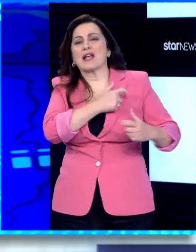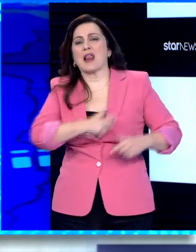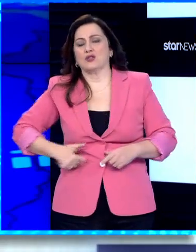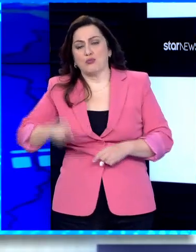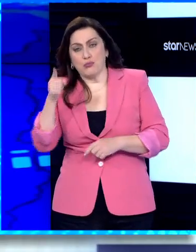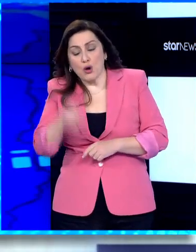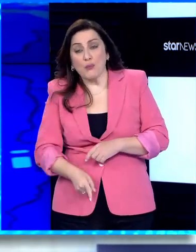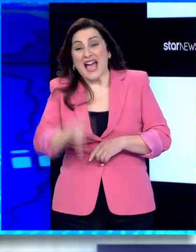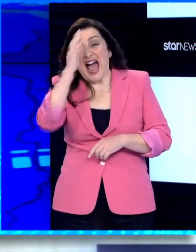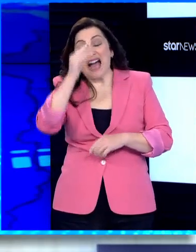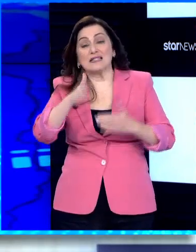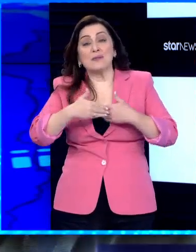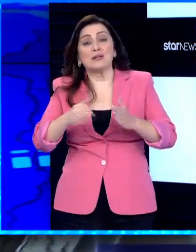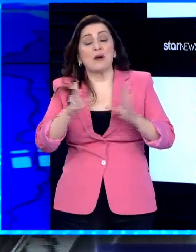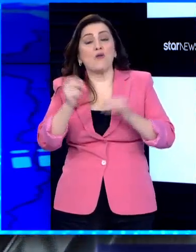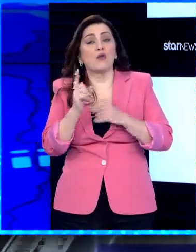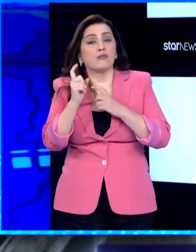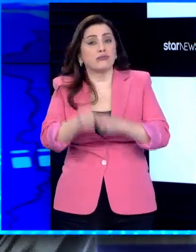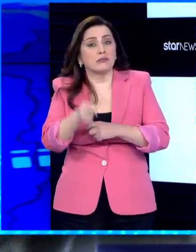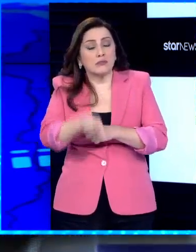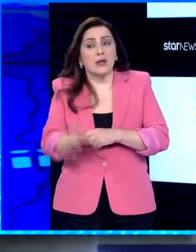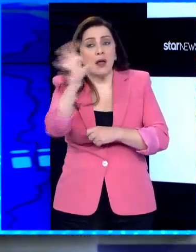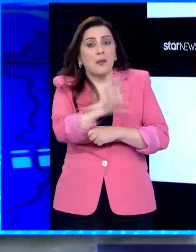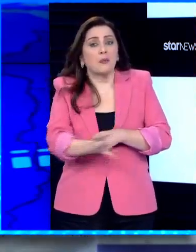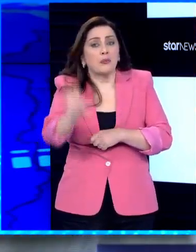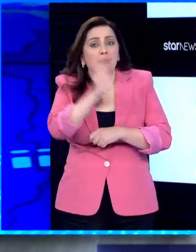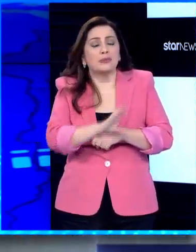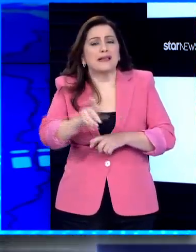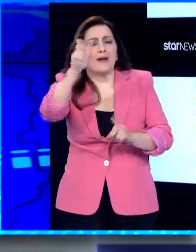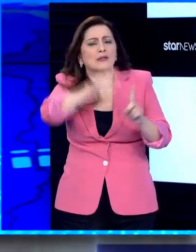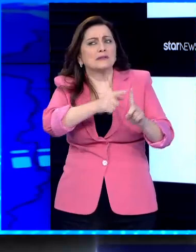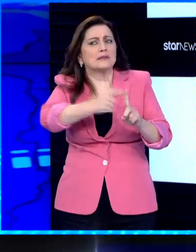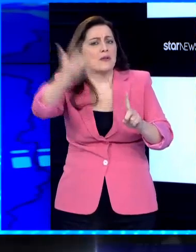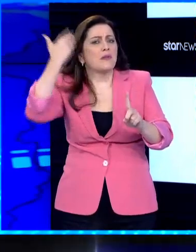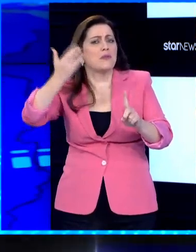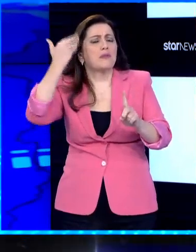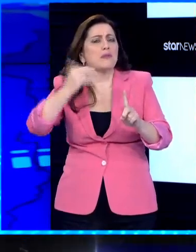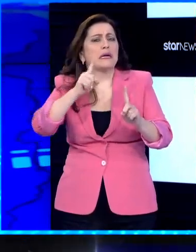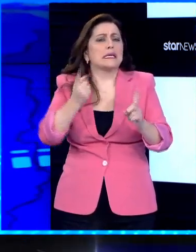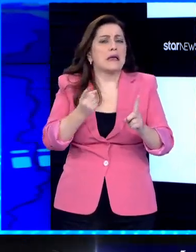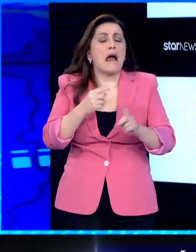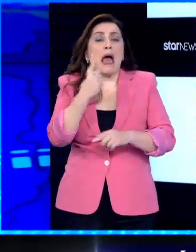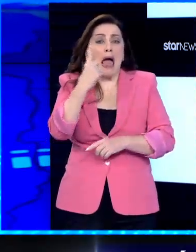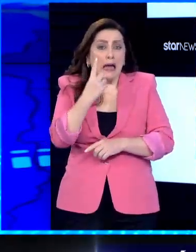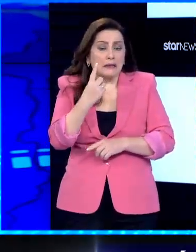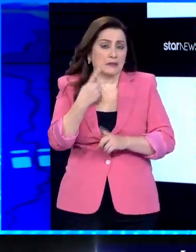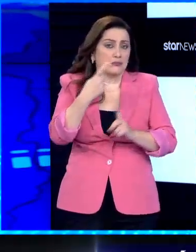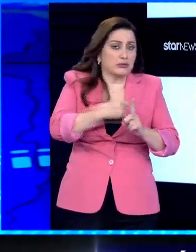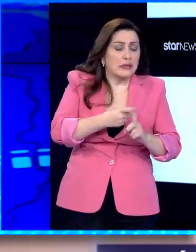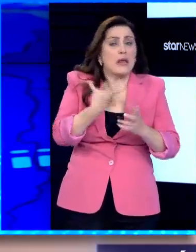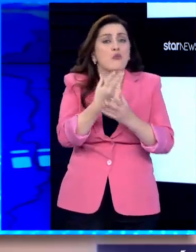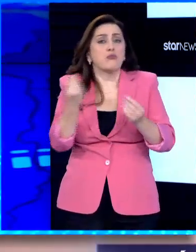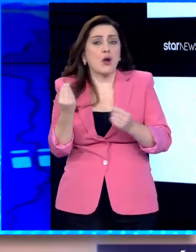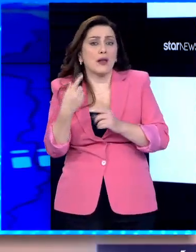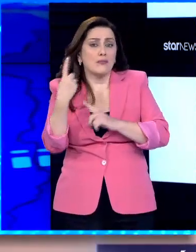Οι αστυνομικοί του τμήματος ανθρωποκτονιών αναζητούν μέσα από το παρελθόν του θύματος τον ή τους δράστες που τον